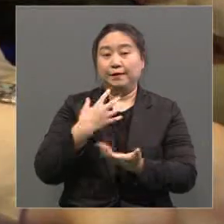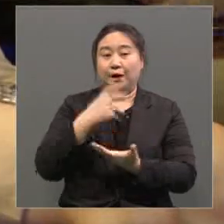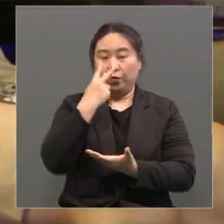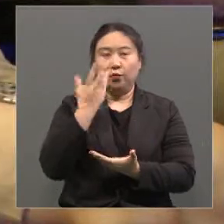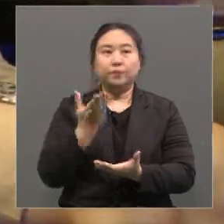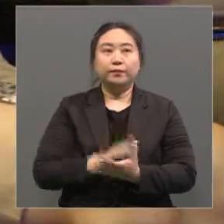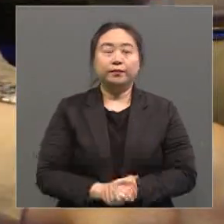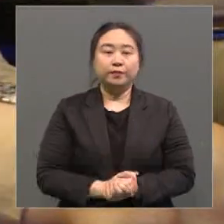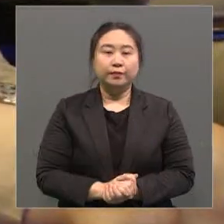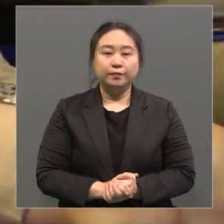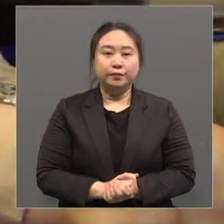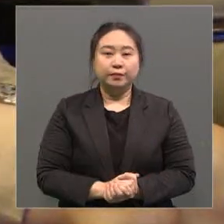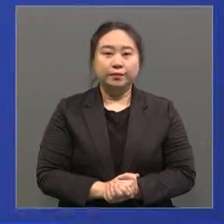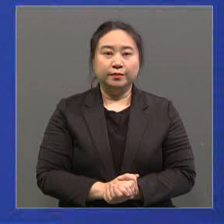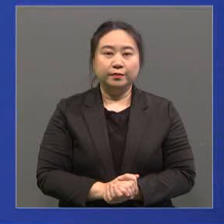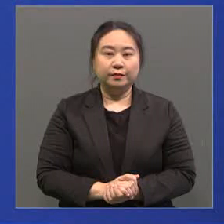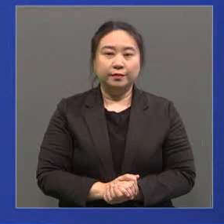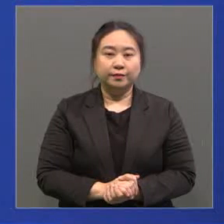ดี